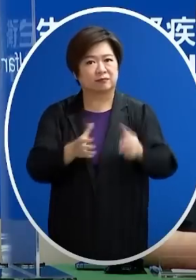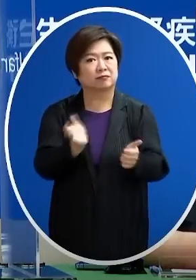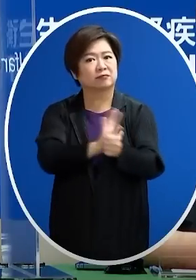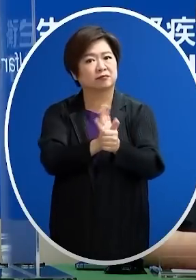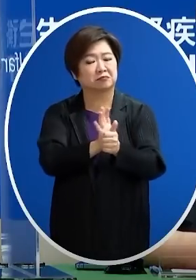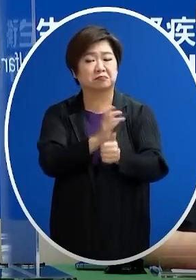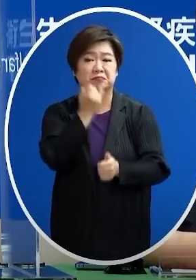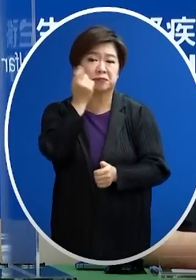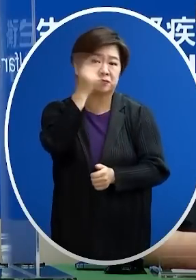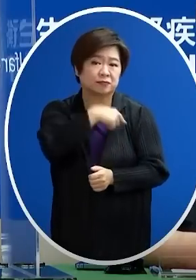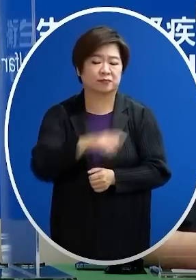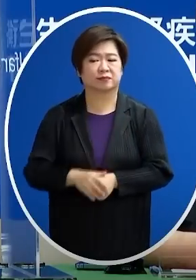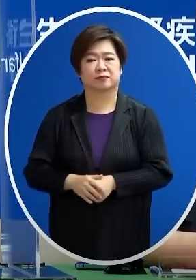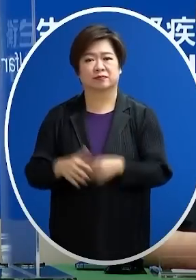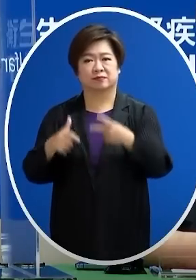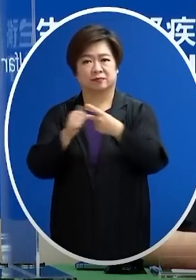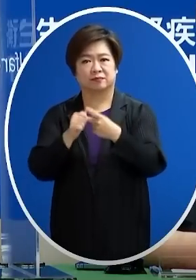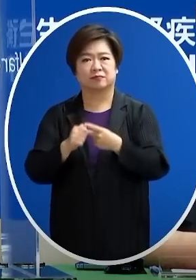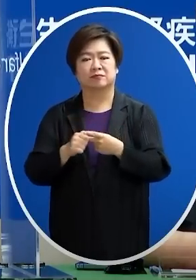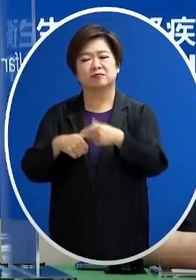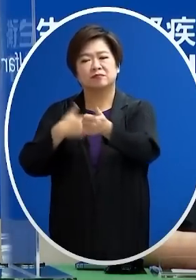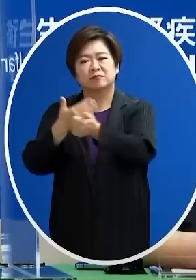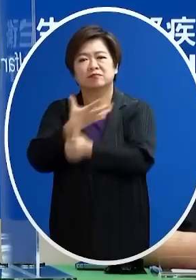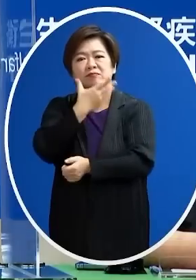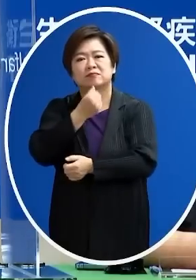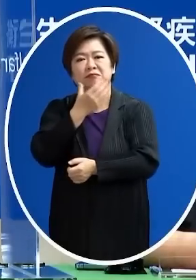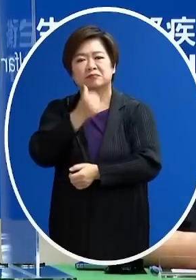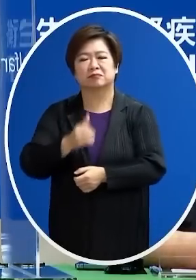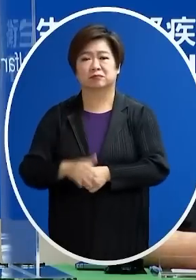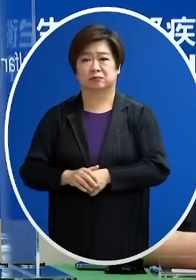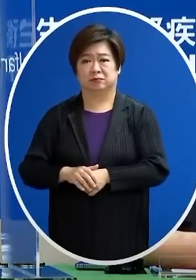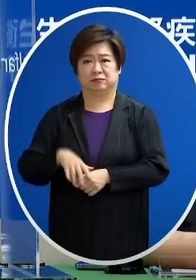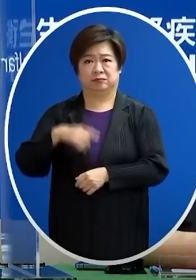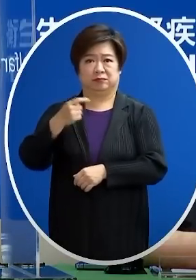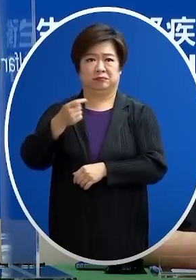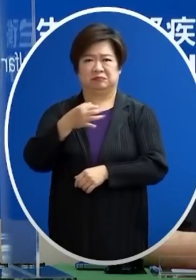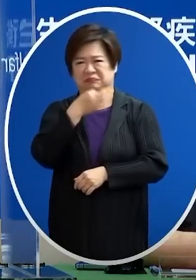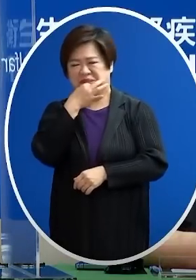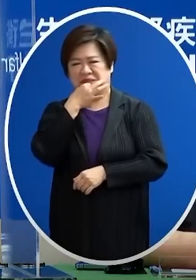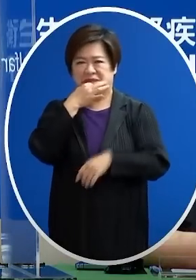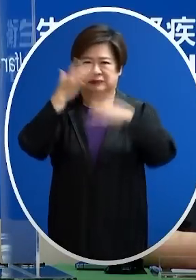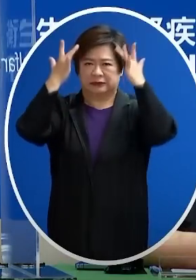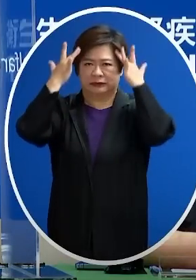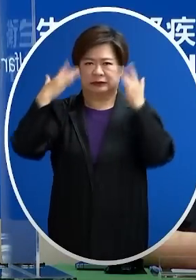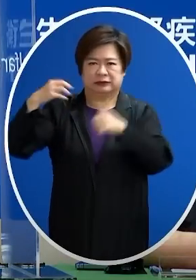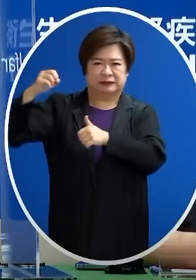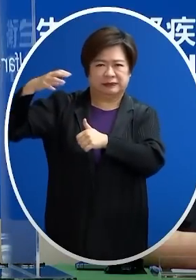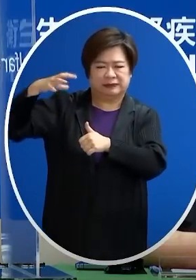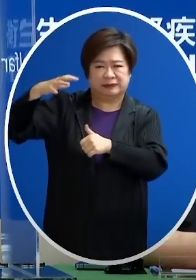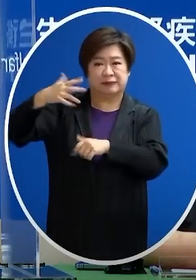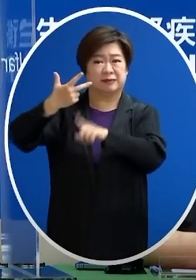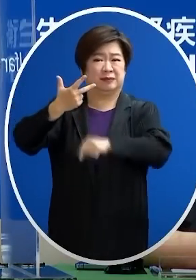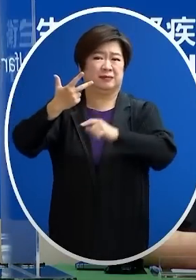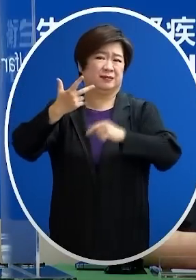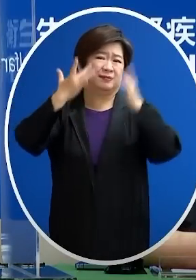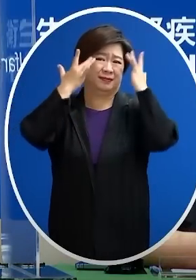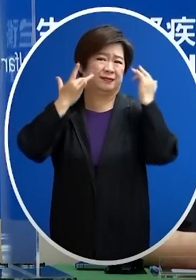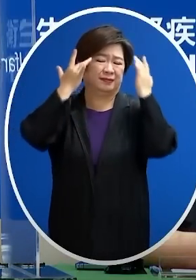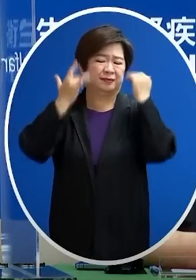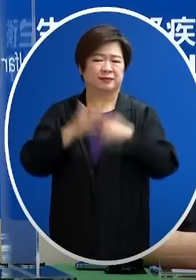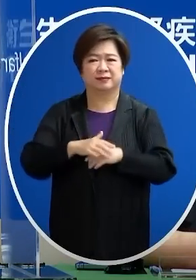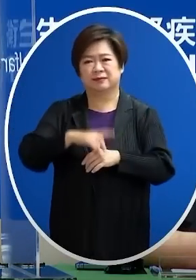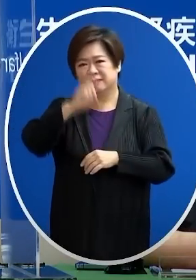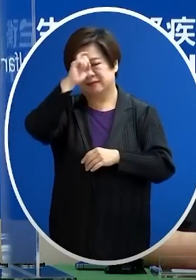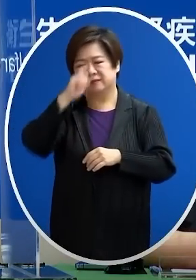重舒适性因为这段时间也将来是非常的热，所以应该要能够空旷通风比较好，